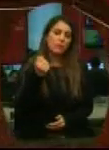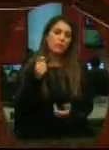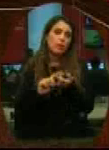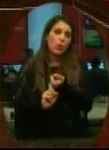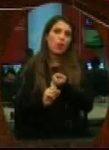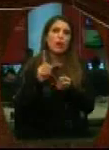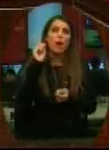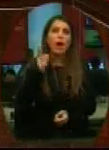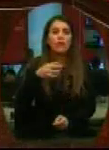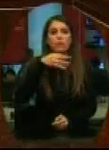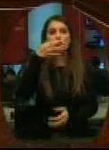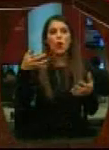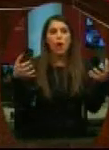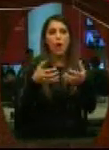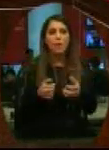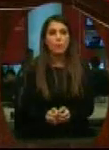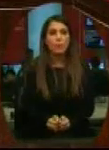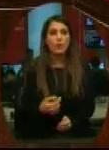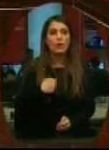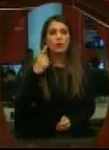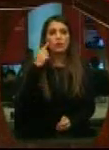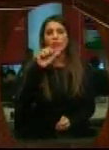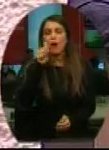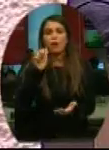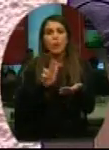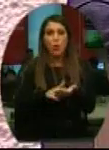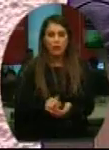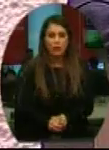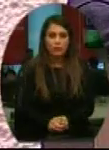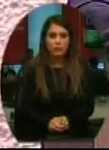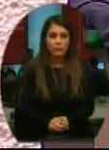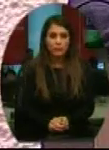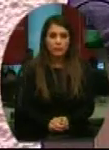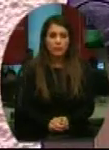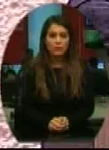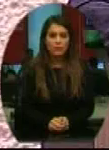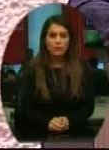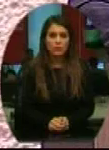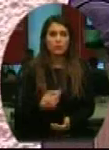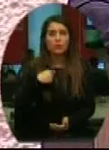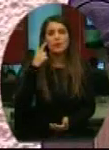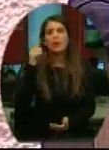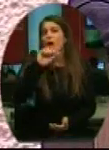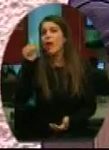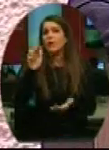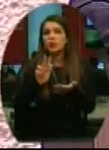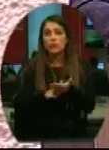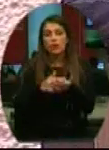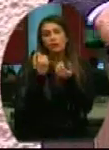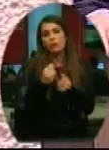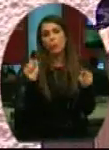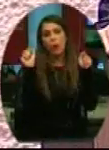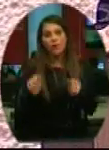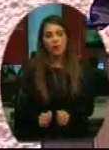ללכת אל העם. אני חושב שזה הדבר הנכון, זה הדבר הצודק מבחינה דמוקרטית, זה